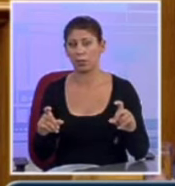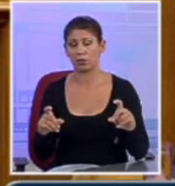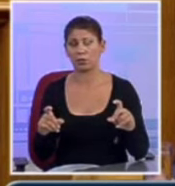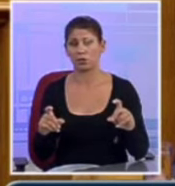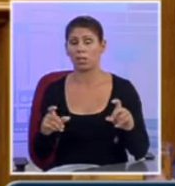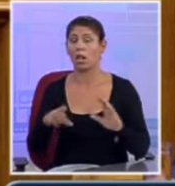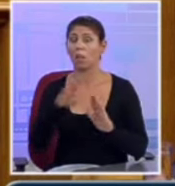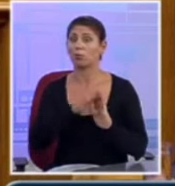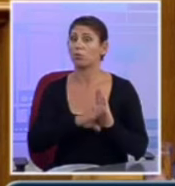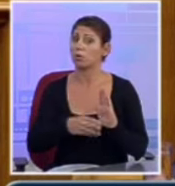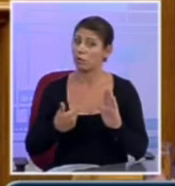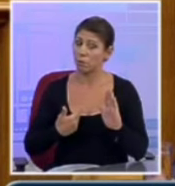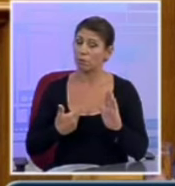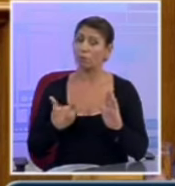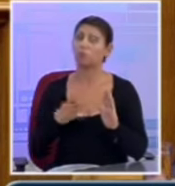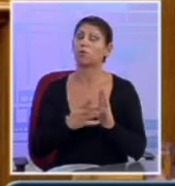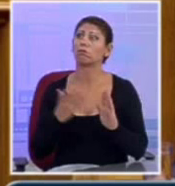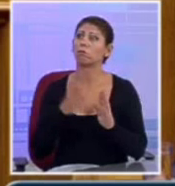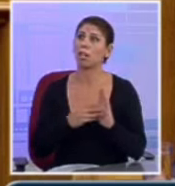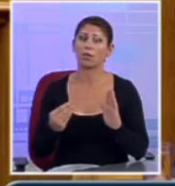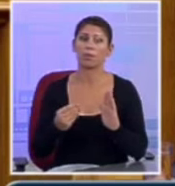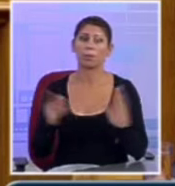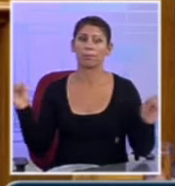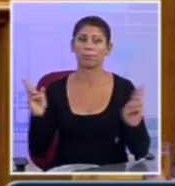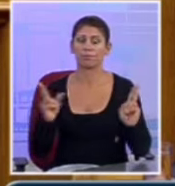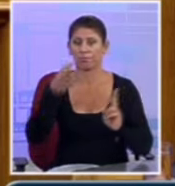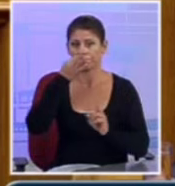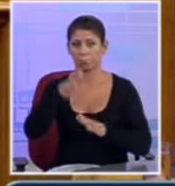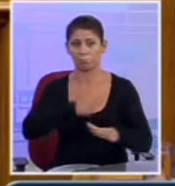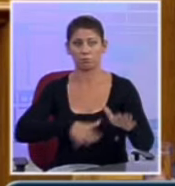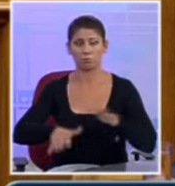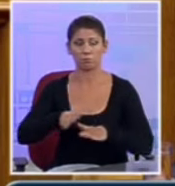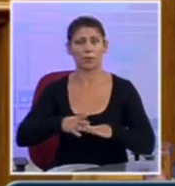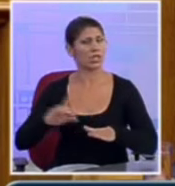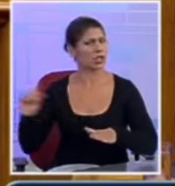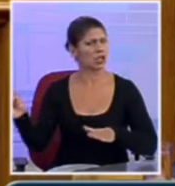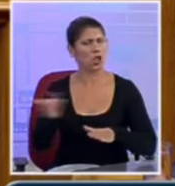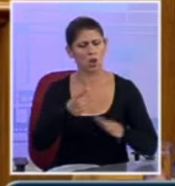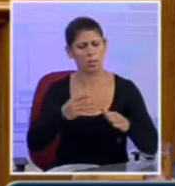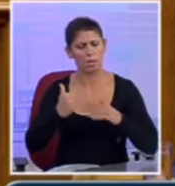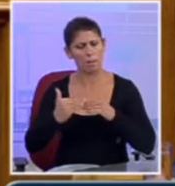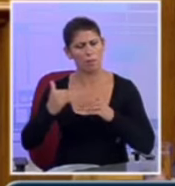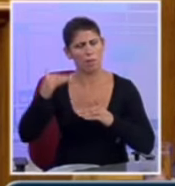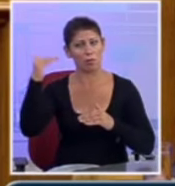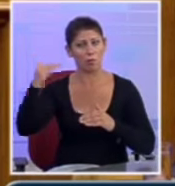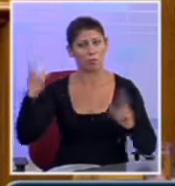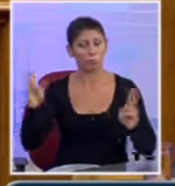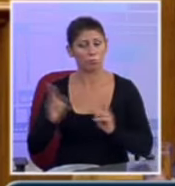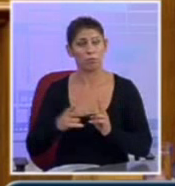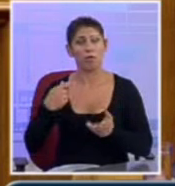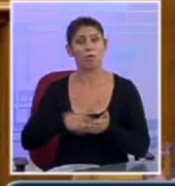το πρόγραμμά μας, όπως την καταπολέμηση της διαφθοράς σε όλες τις εκφάσεις της, την καταπολέμηση